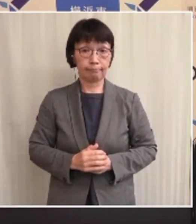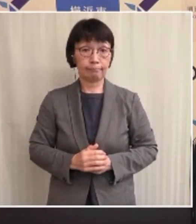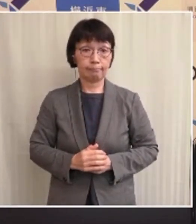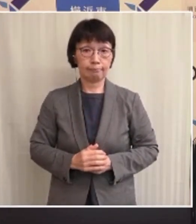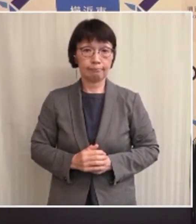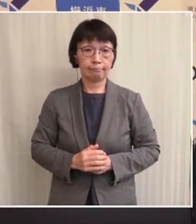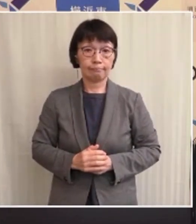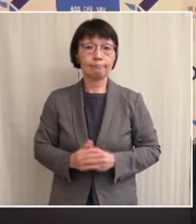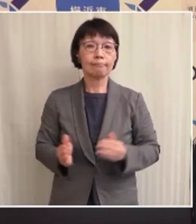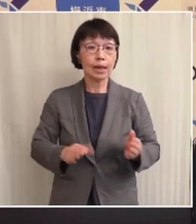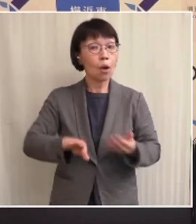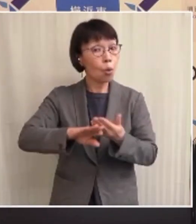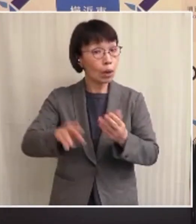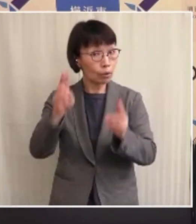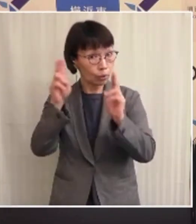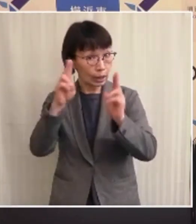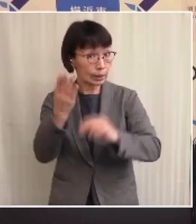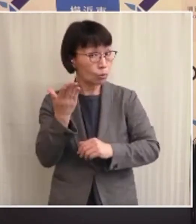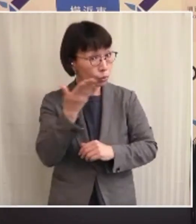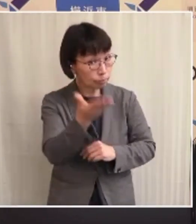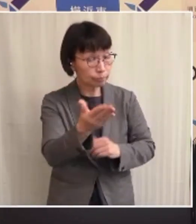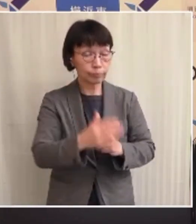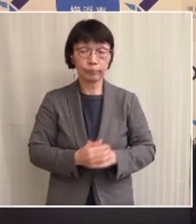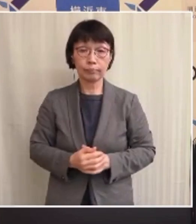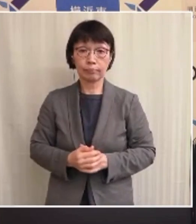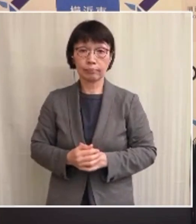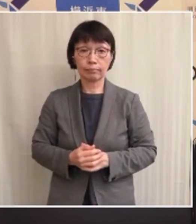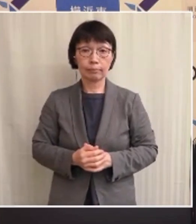はい、それでは各社いかがでしょうか。